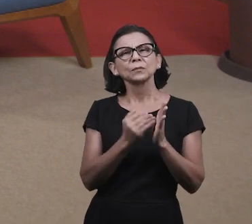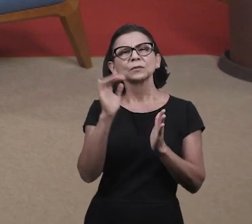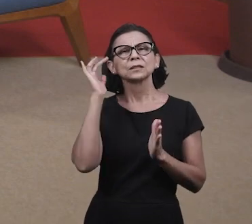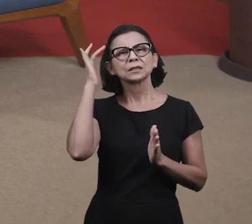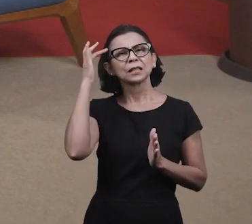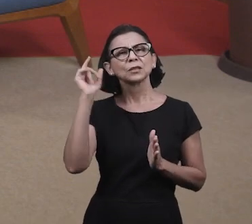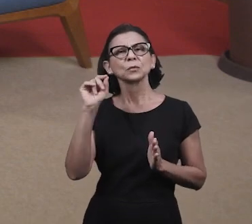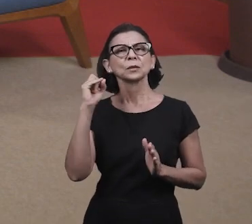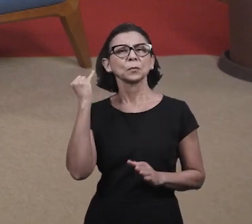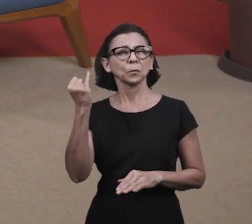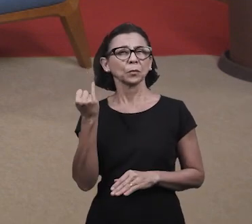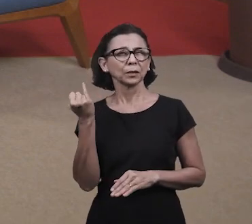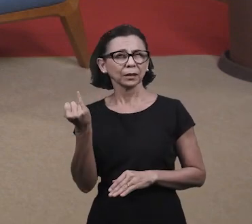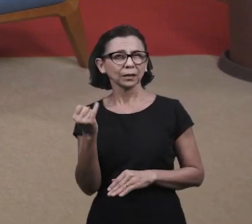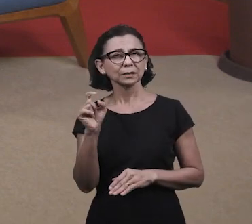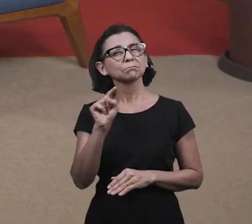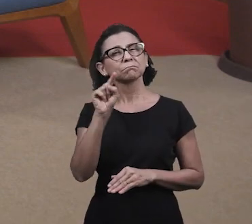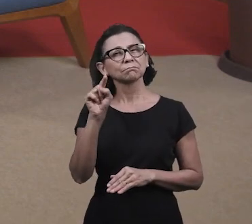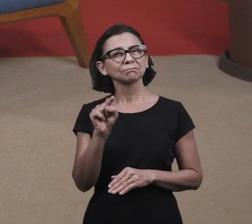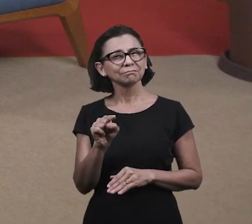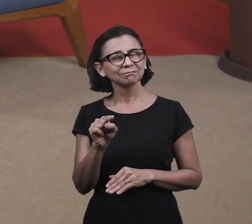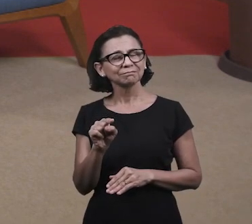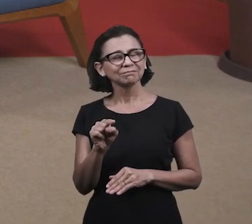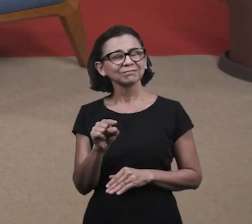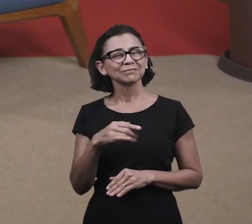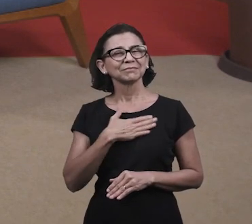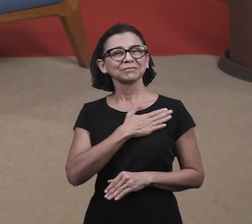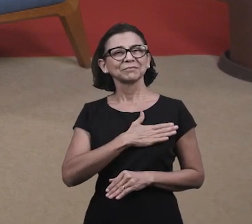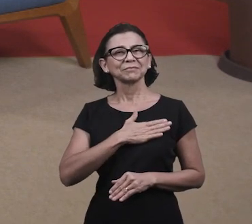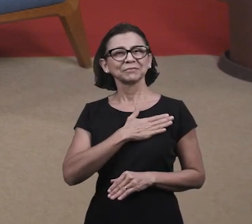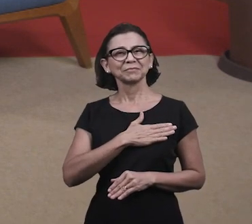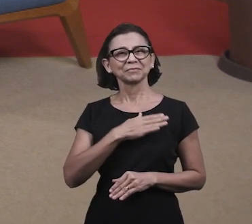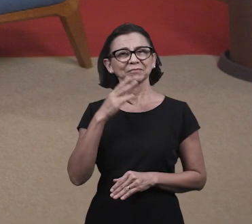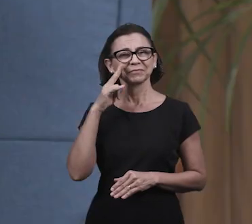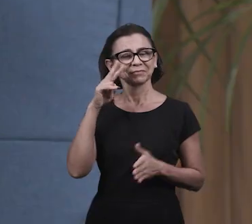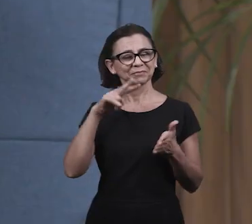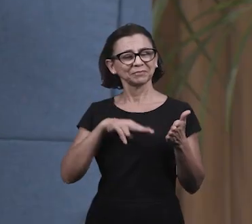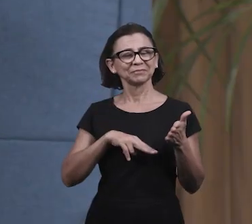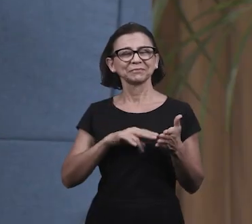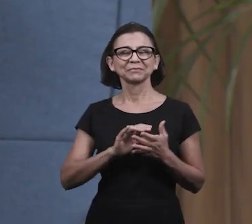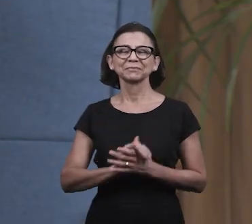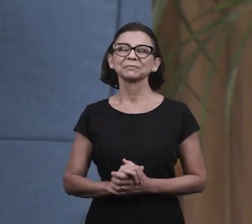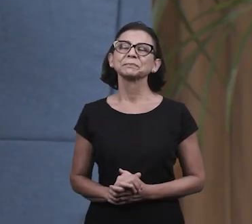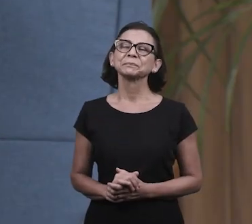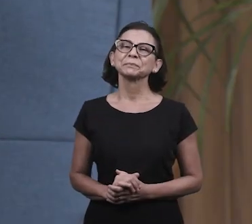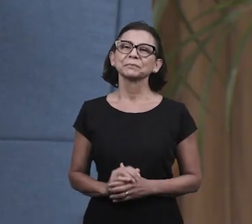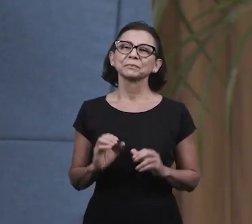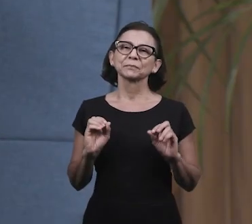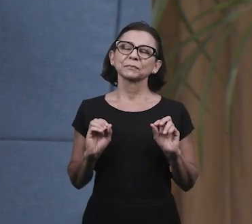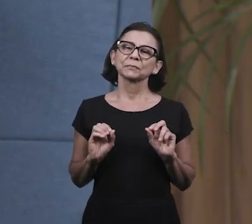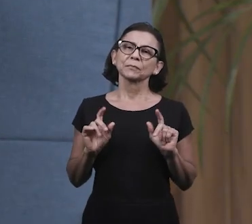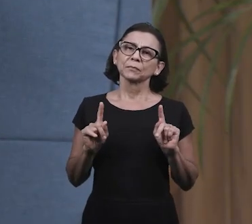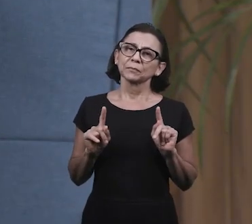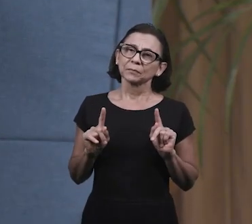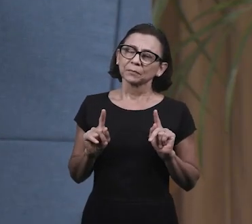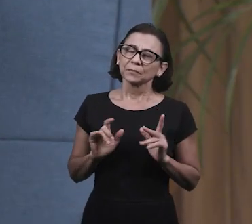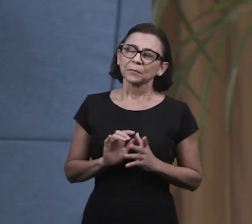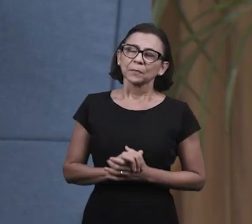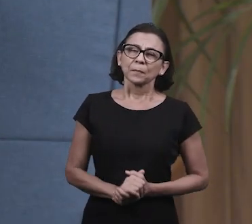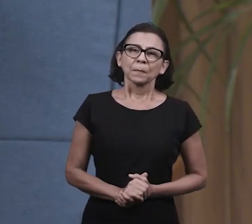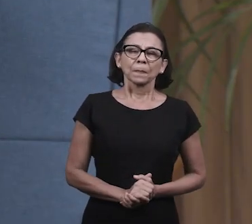l'importance de la formation, ce que vous pensez de la formation. Nous allons avoir toute joie et plaisir à vous parler